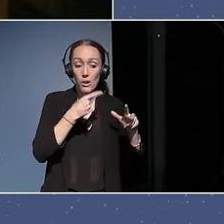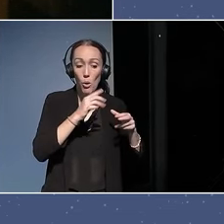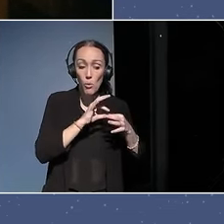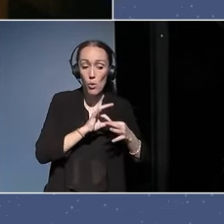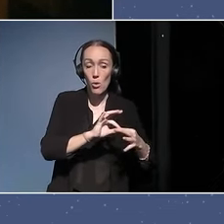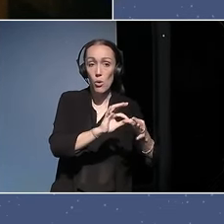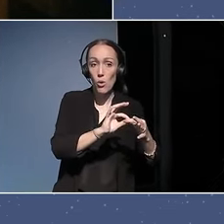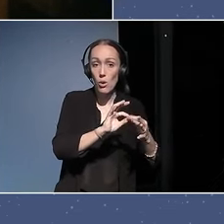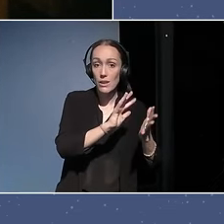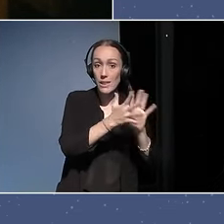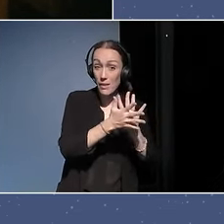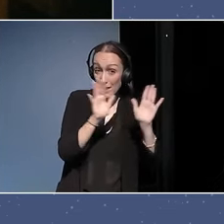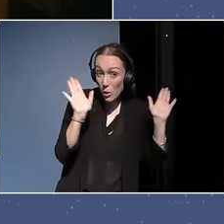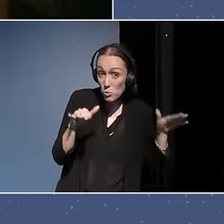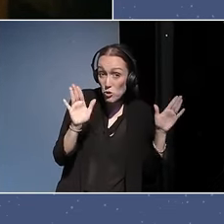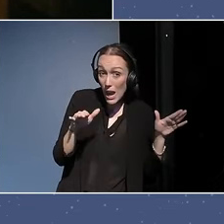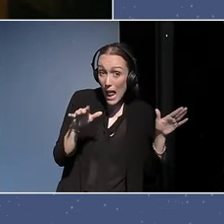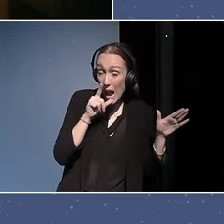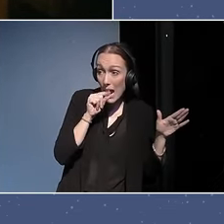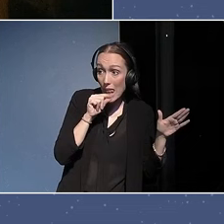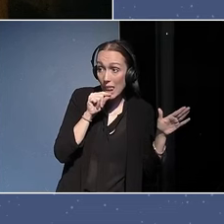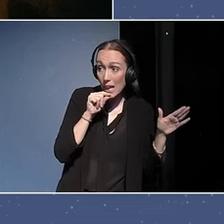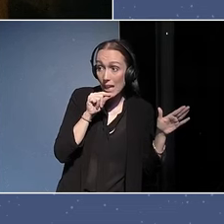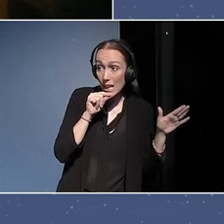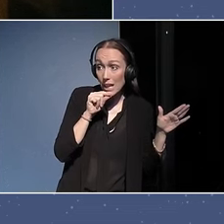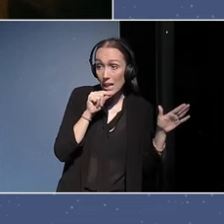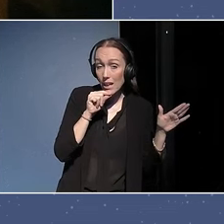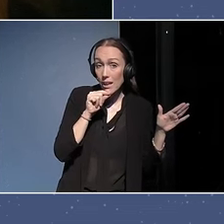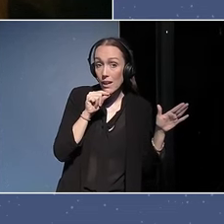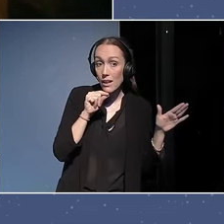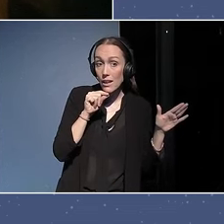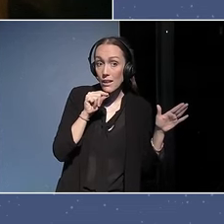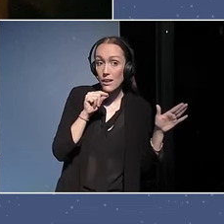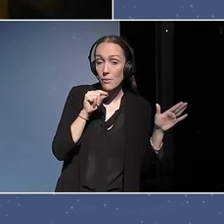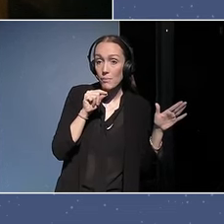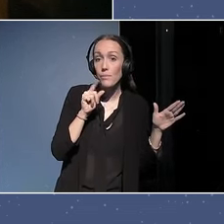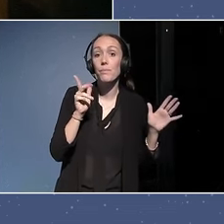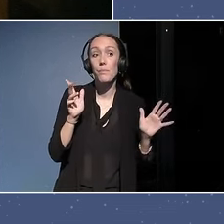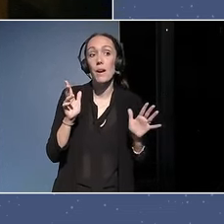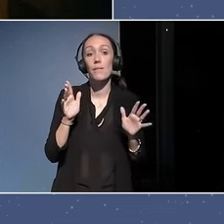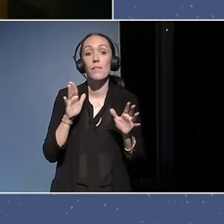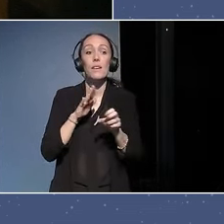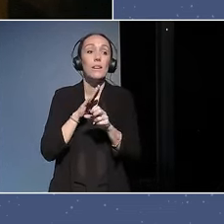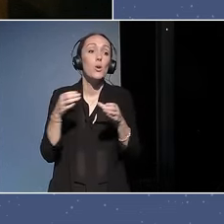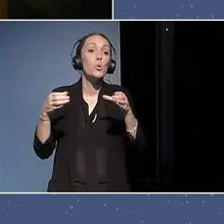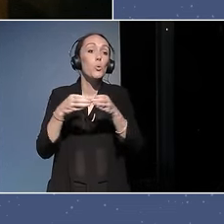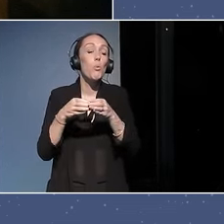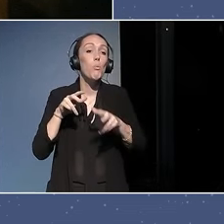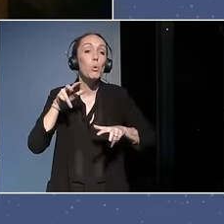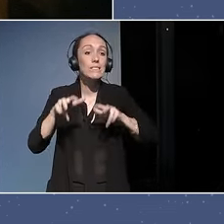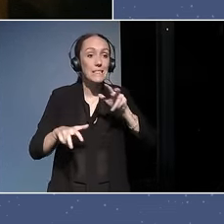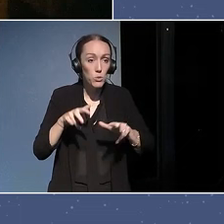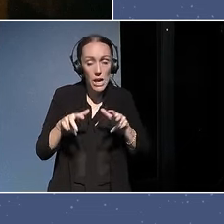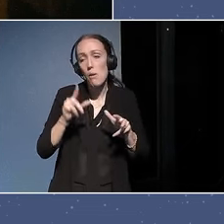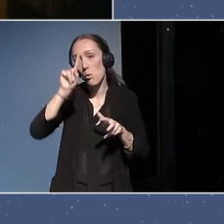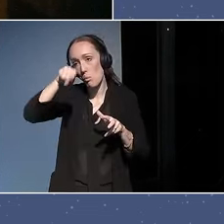successivamente gli uccelli ma praticamente tutta la famiglia dei dinosauri anche dello